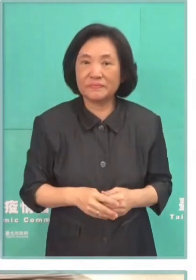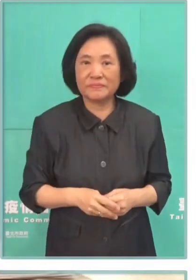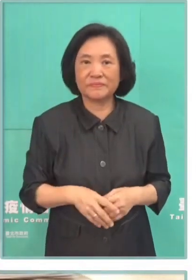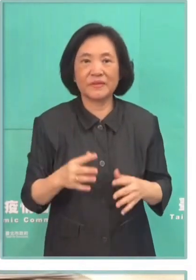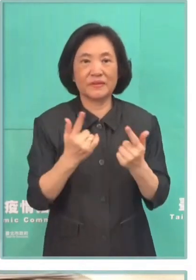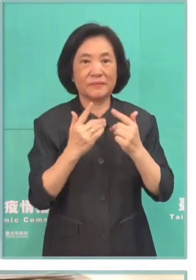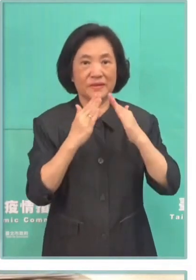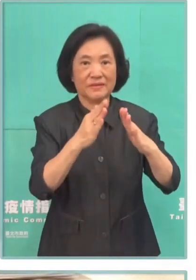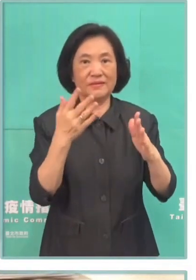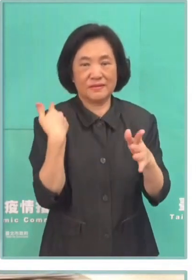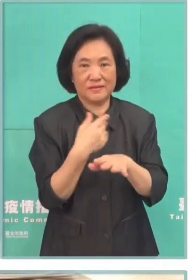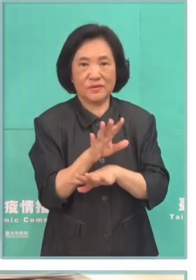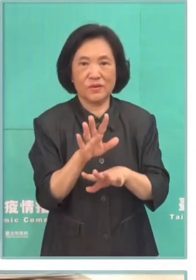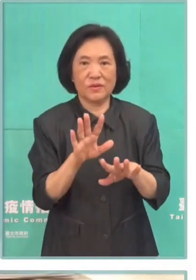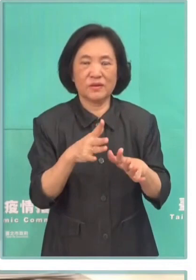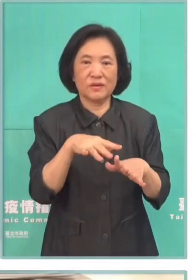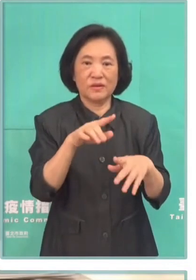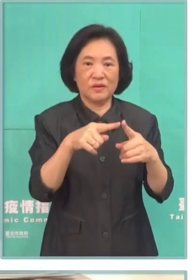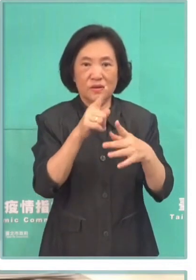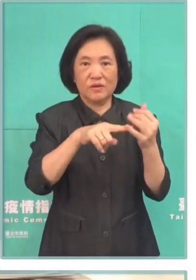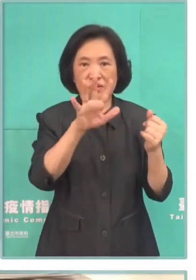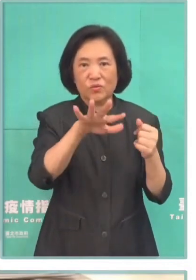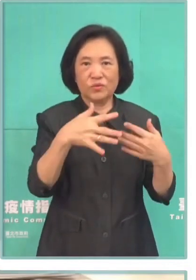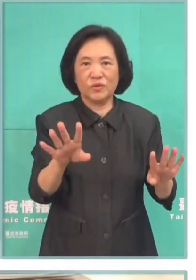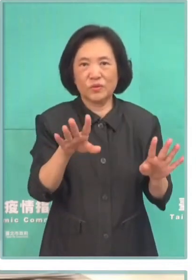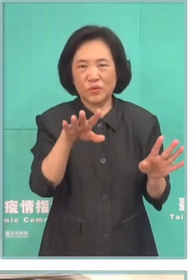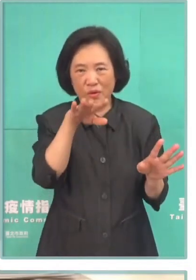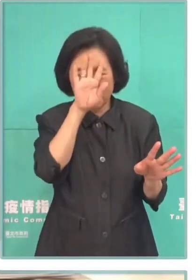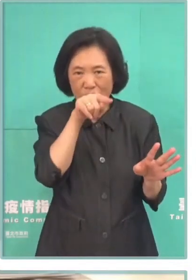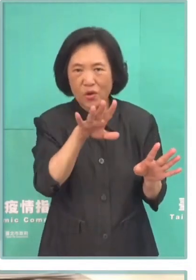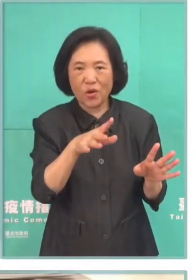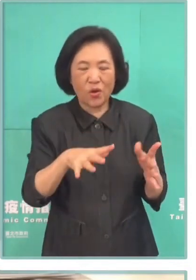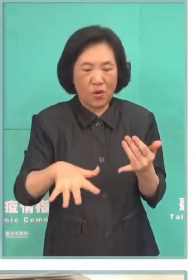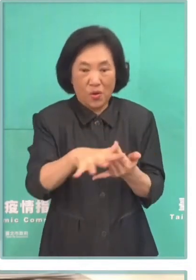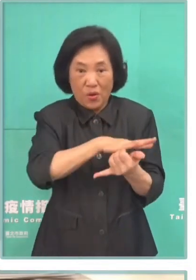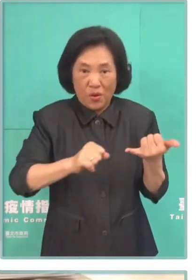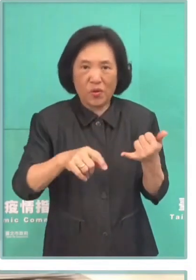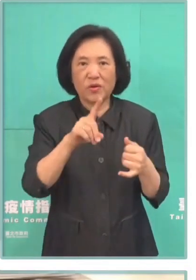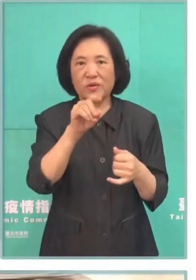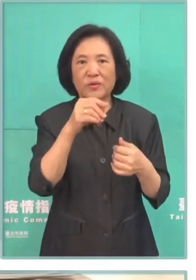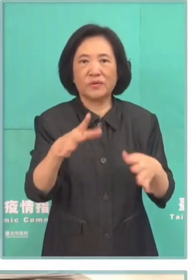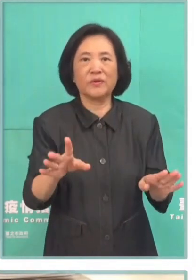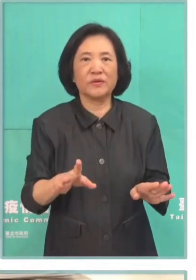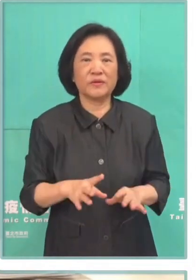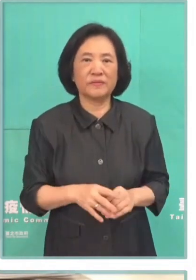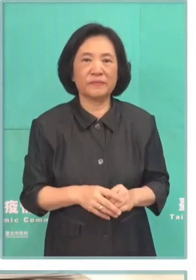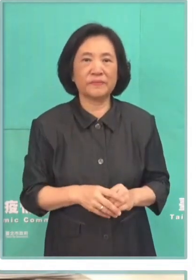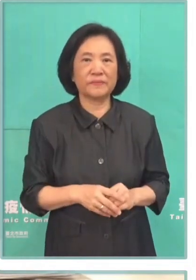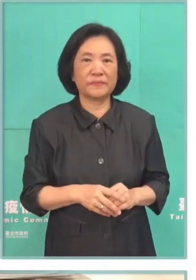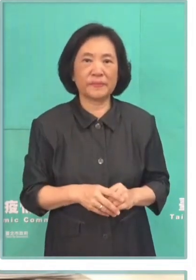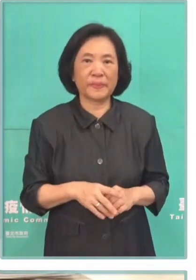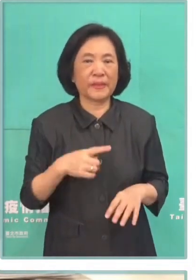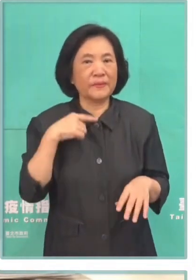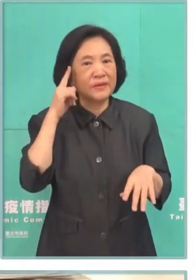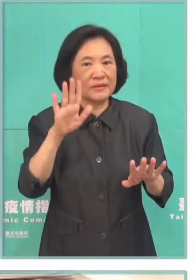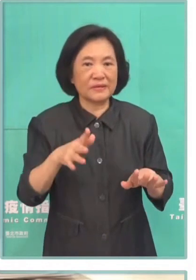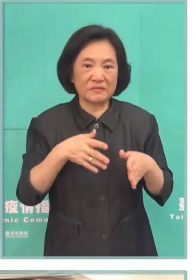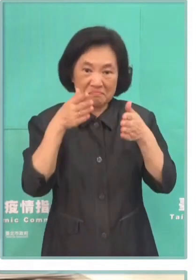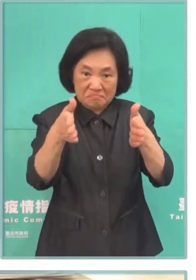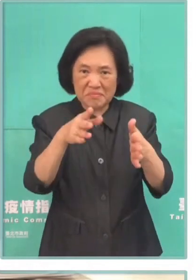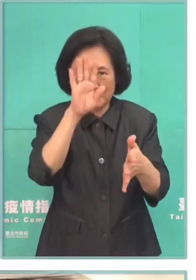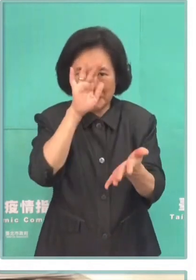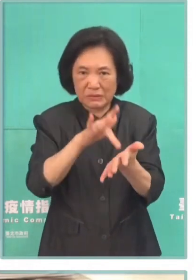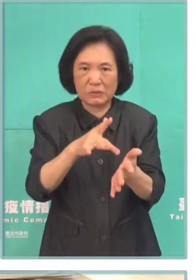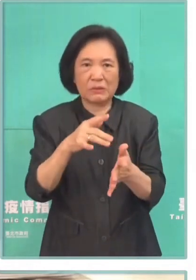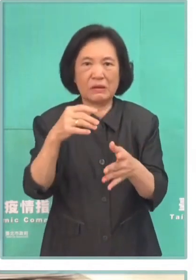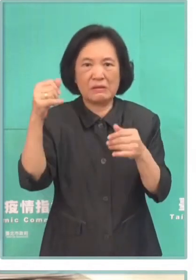台北市已经有将近5000多个确诊者，全国有10000多个确诊者。我想，我们共同的敌人还是